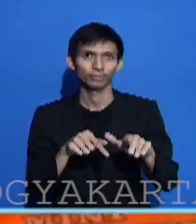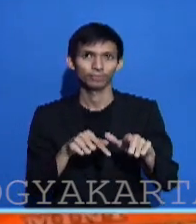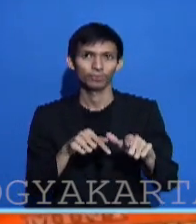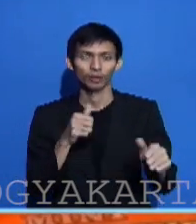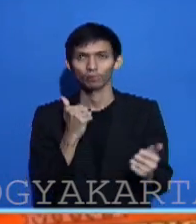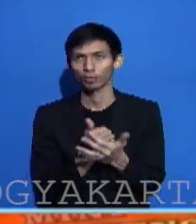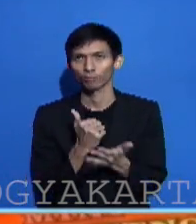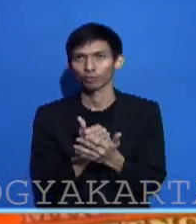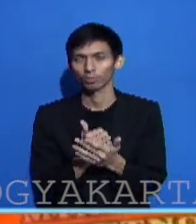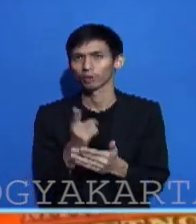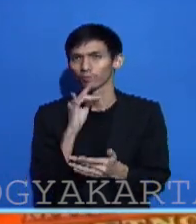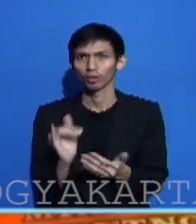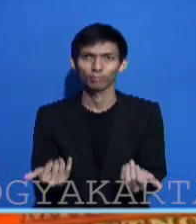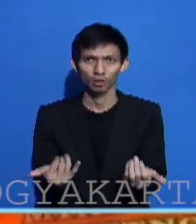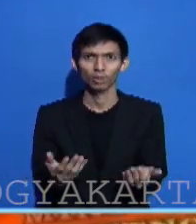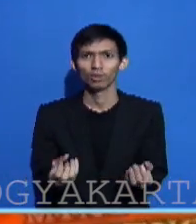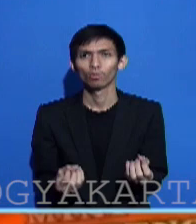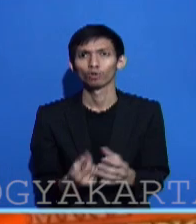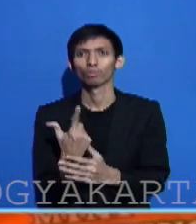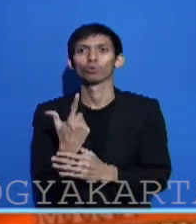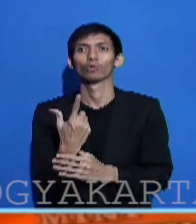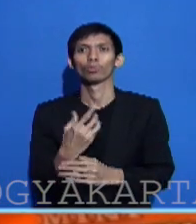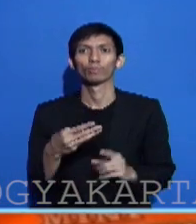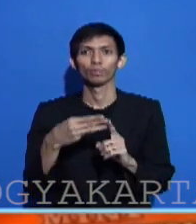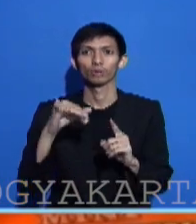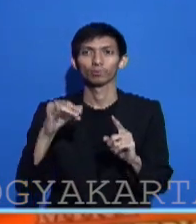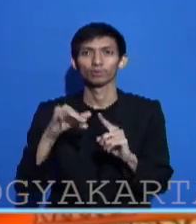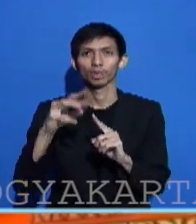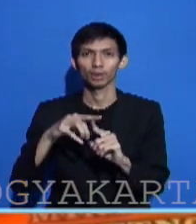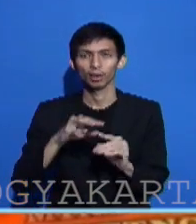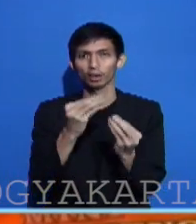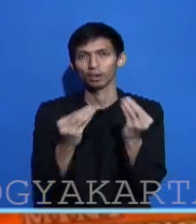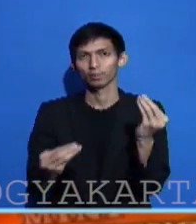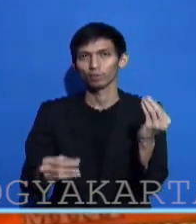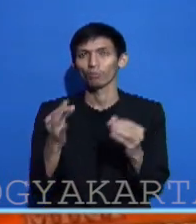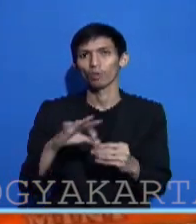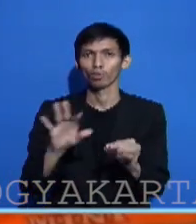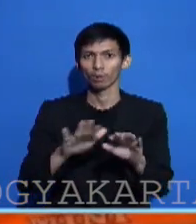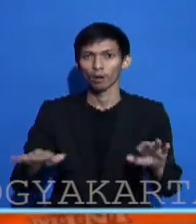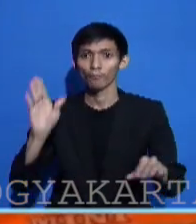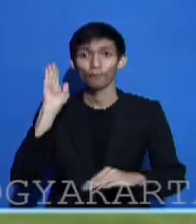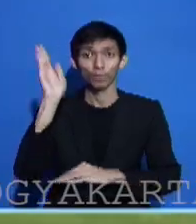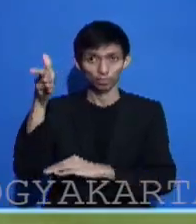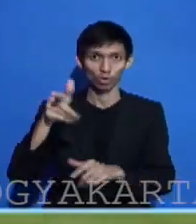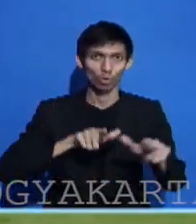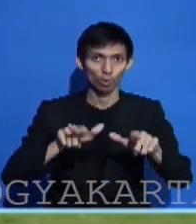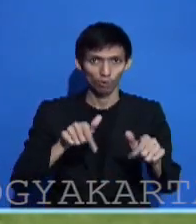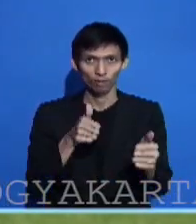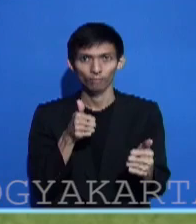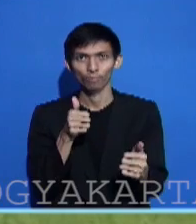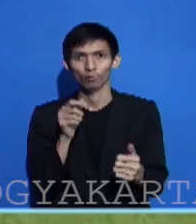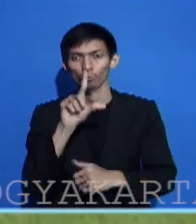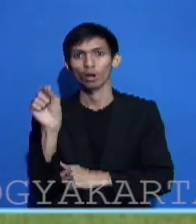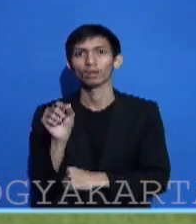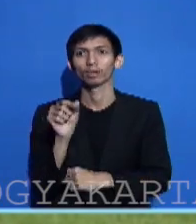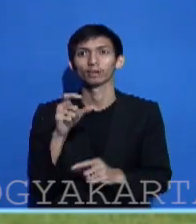menjadi embrio nanti persiapan kita untuk menggelar Batu Retno Super Series di bulan September.